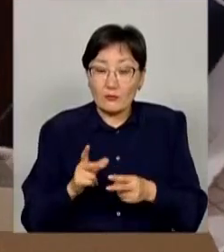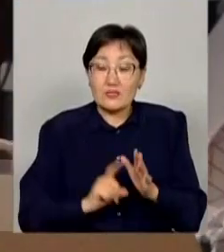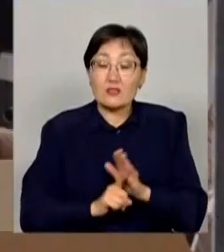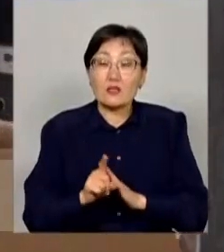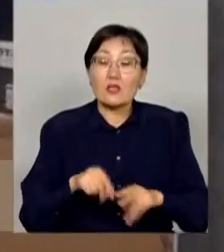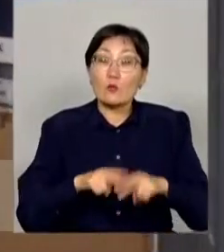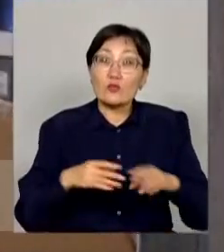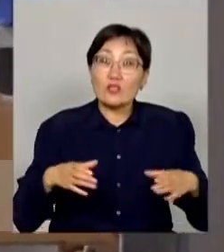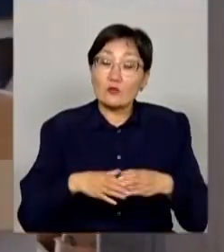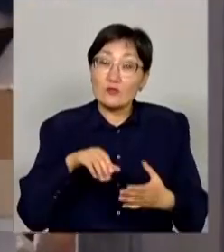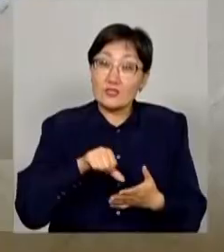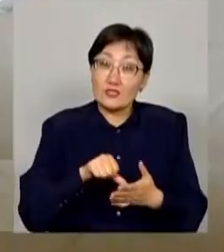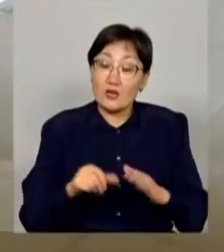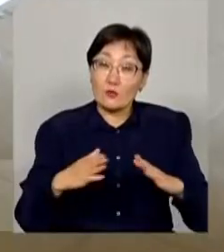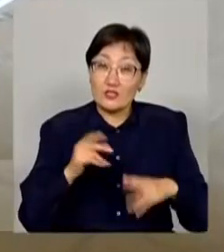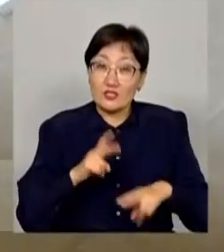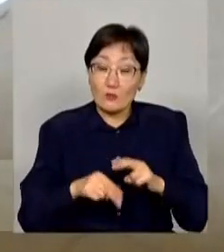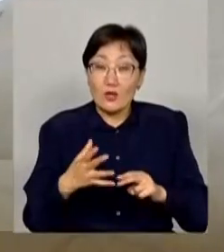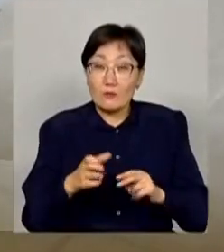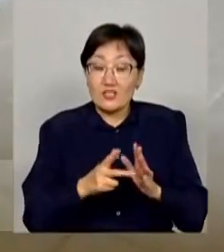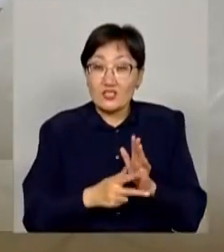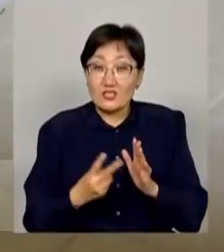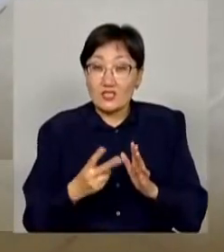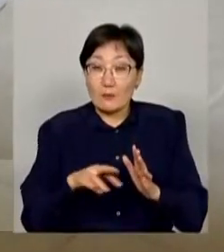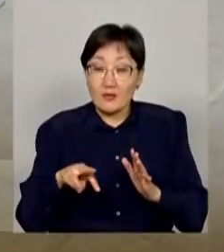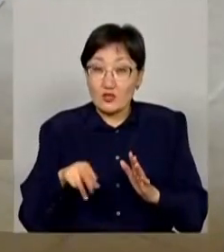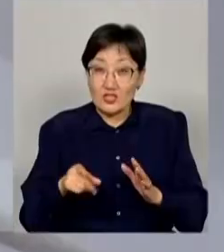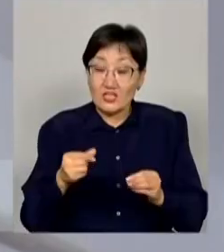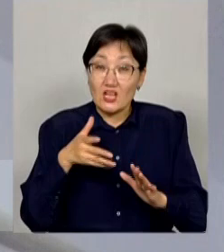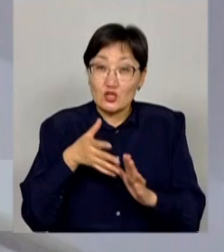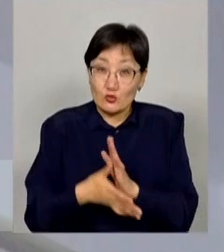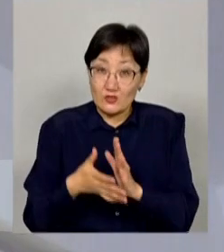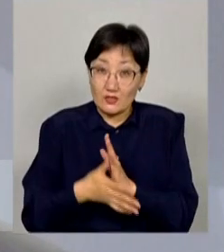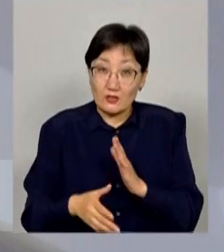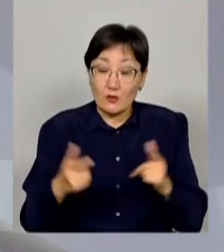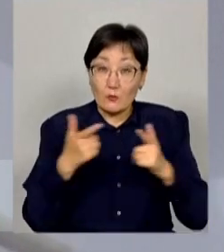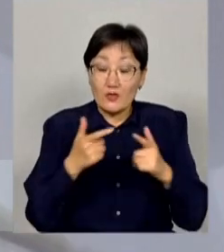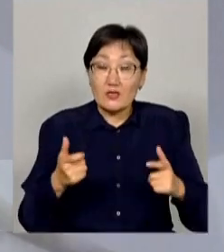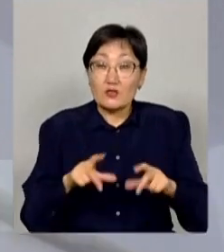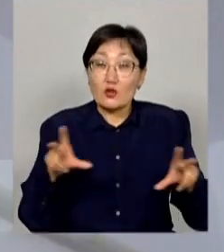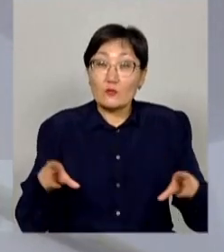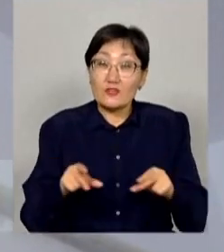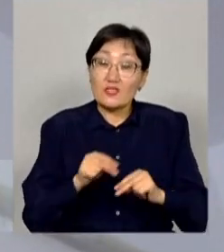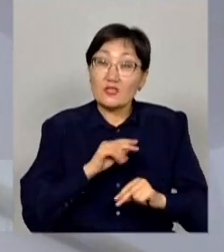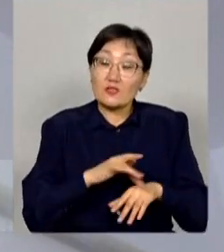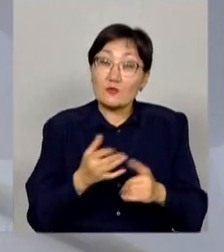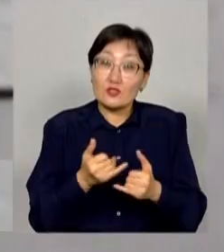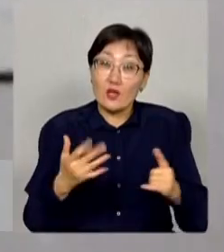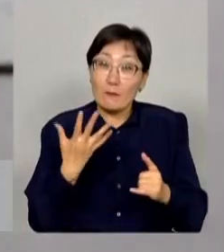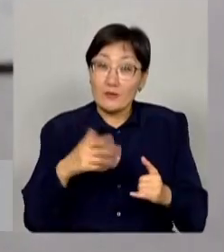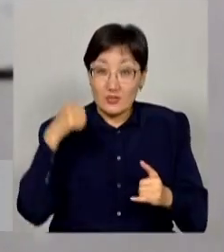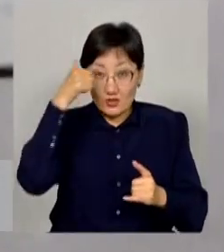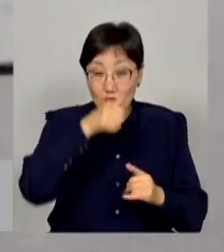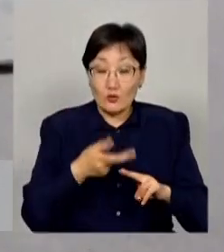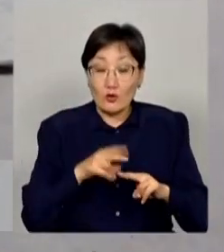мердігер компания өкілі үйдің құрылысына 582 миллион теңге жұмсалғанын айтты. Кепілді қызмет көрсету мерзімі 5 жыл.